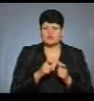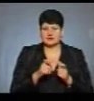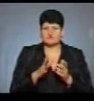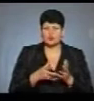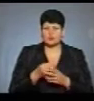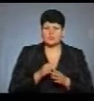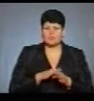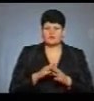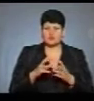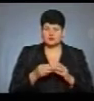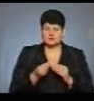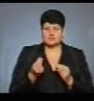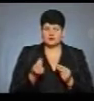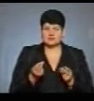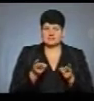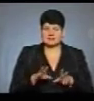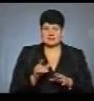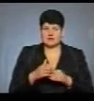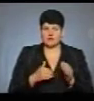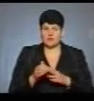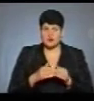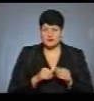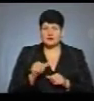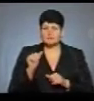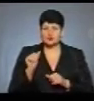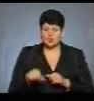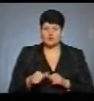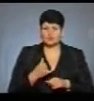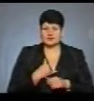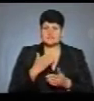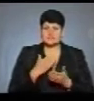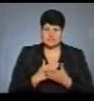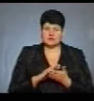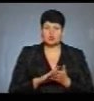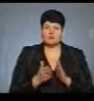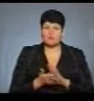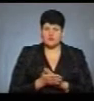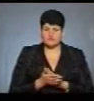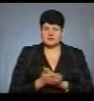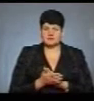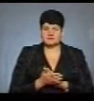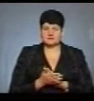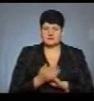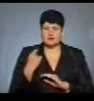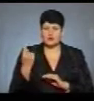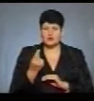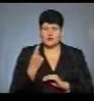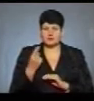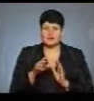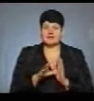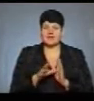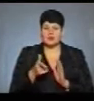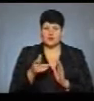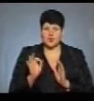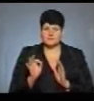сума, і ці кошти залишаться на руках. Крім того, у нас є домовленість з обленерго